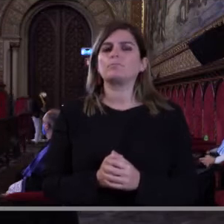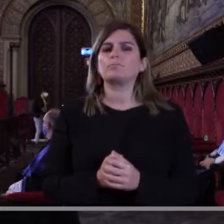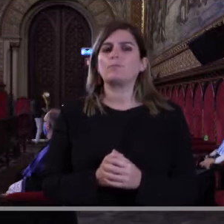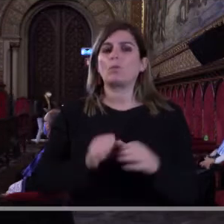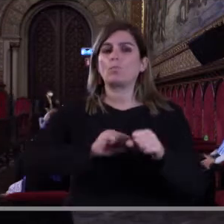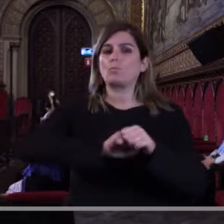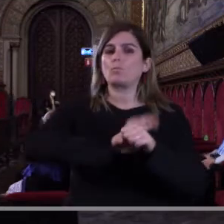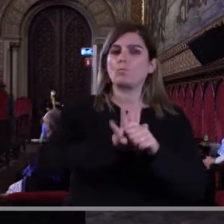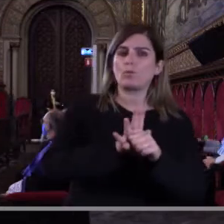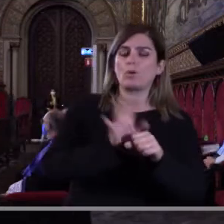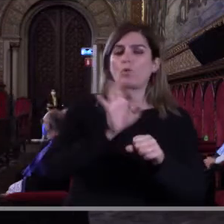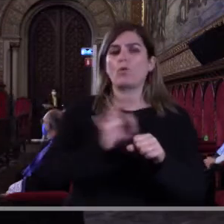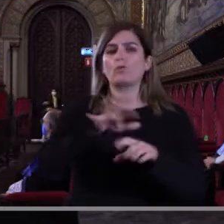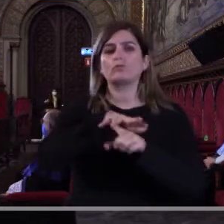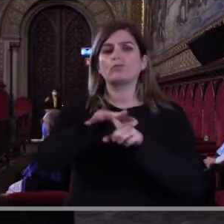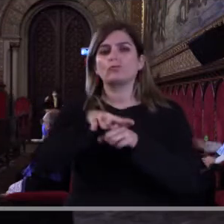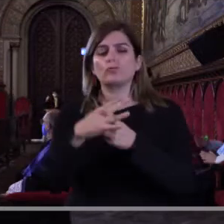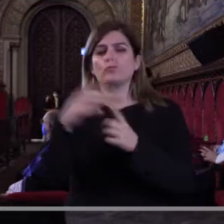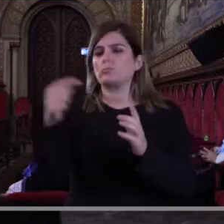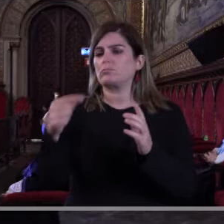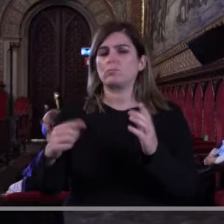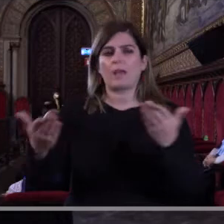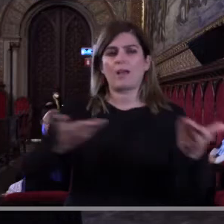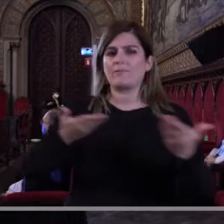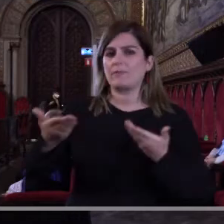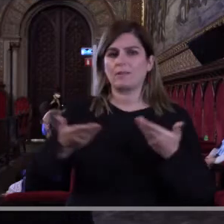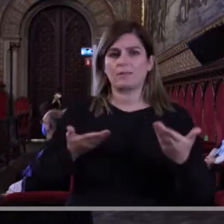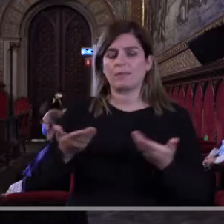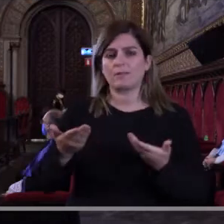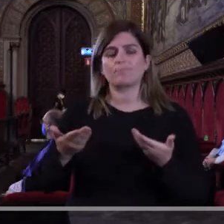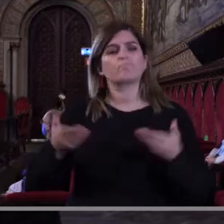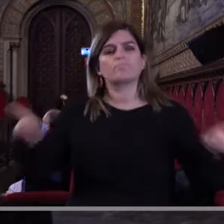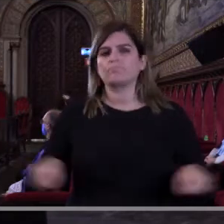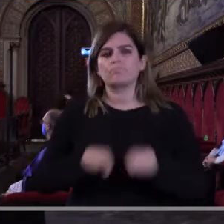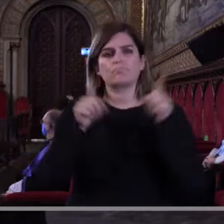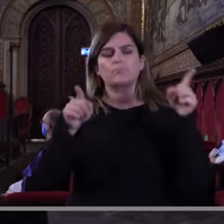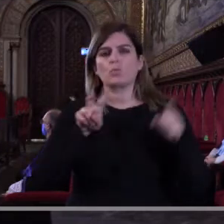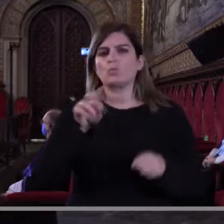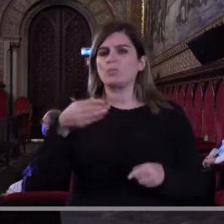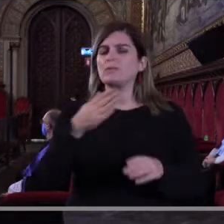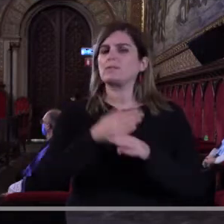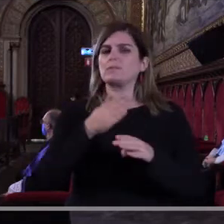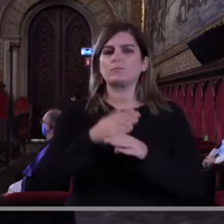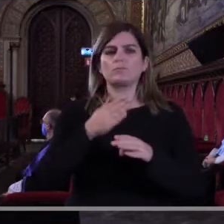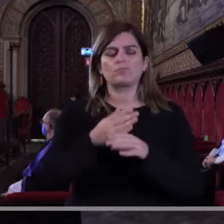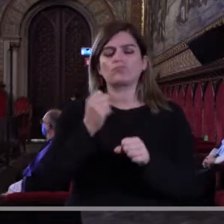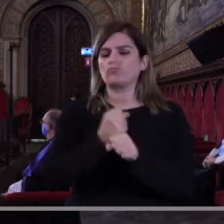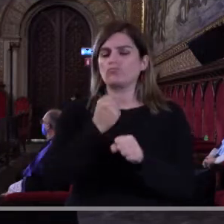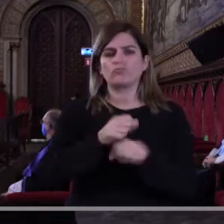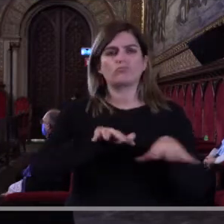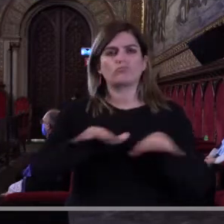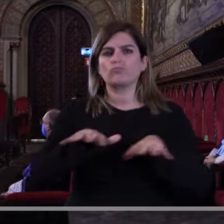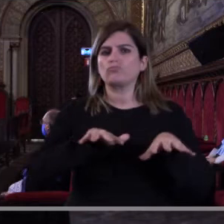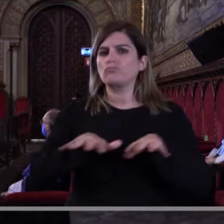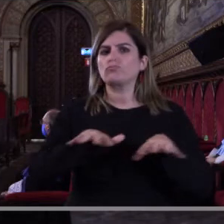pandèmia provocada per la Covid n'és una de molt important, la UB ha continuat amb la seva activitat i